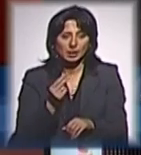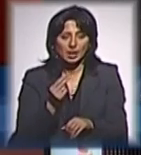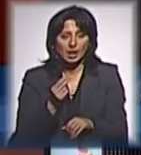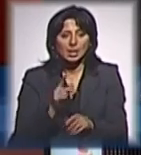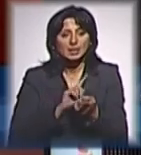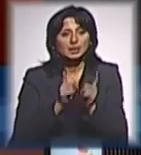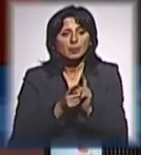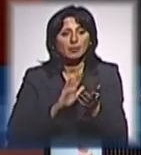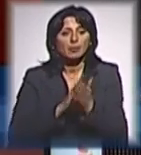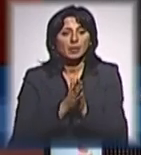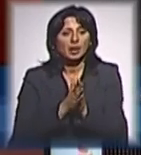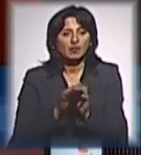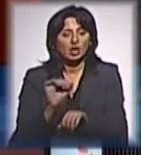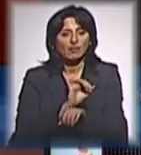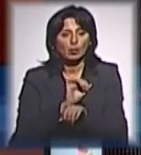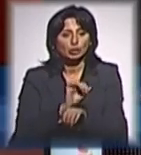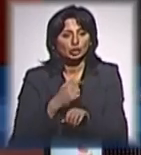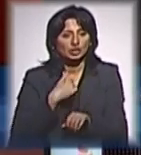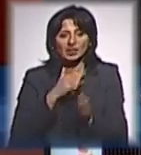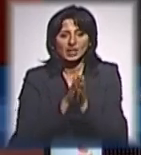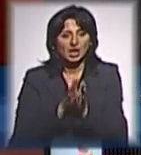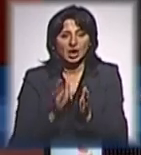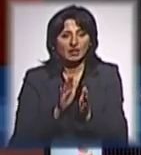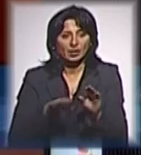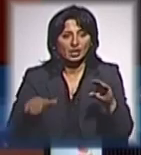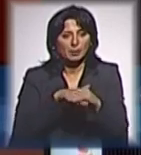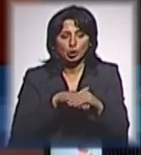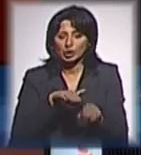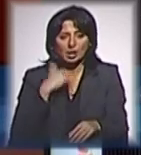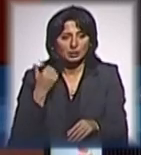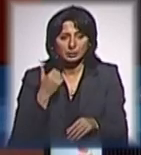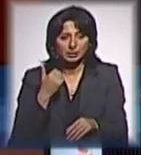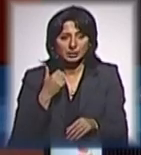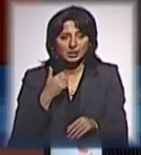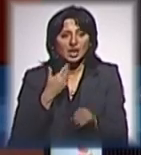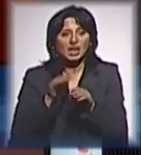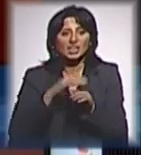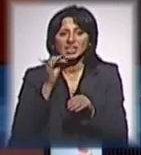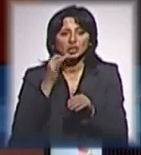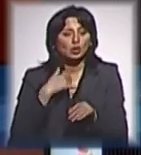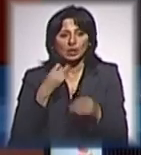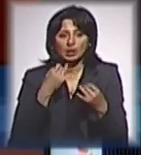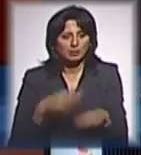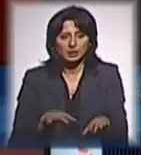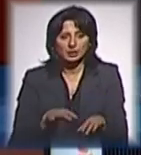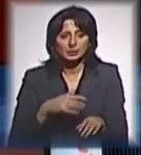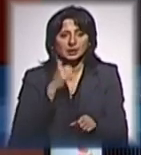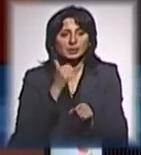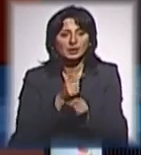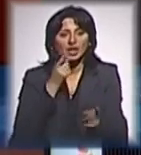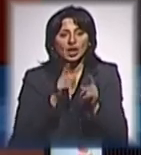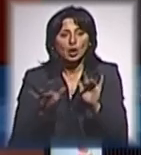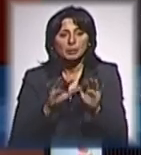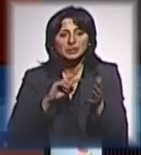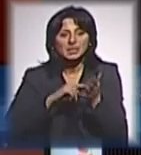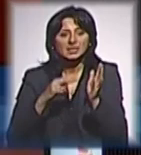მაგრამ სამაგეროდ პირობები არის რევოლუციური. ჩვენ არ ვითხოვთ არც იპოთეკურ გარანტიას, არც აკრედიტო ისტორიას, ჩვენთვის მთავარი არის არსებობდეს რეალური